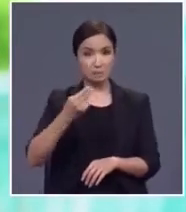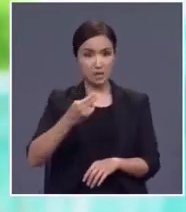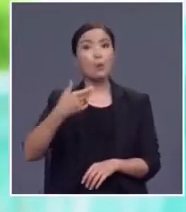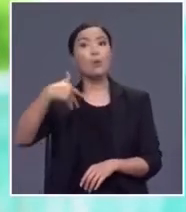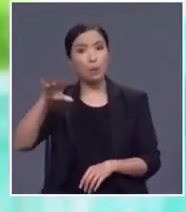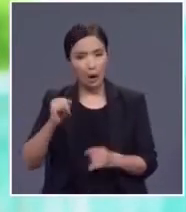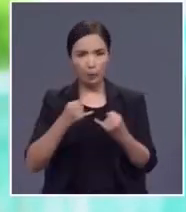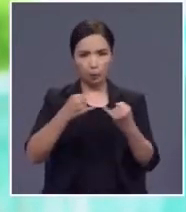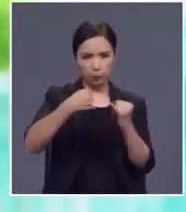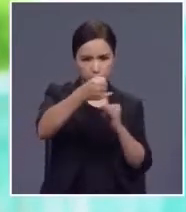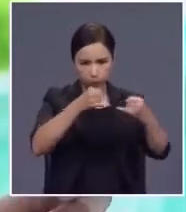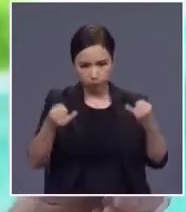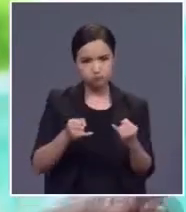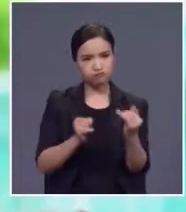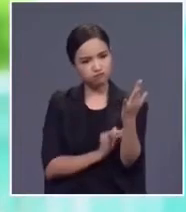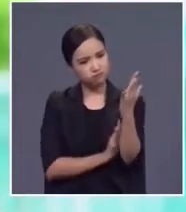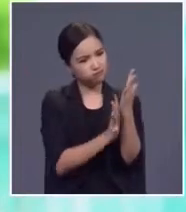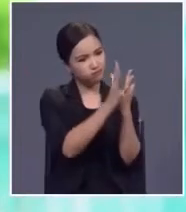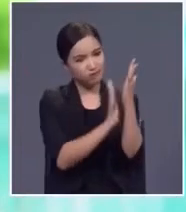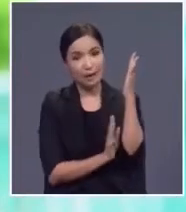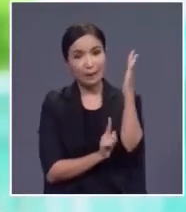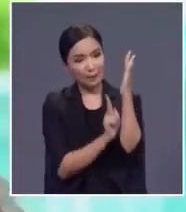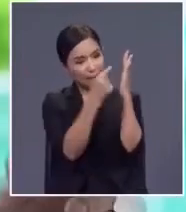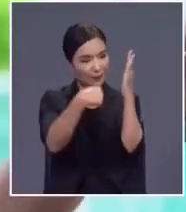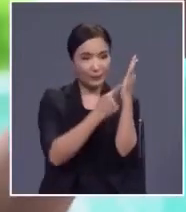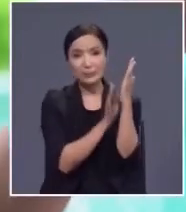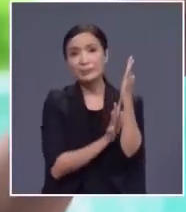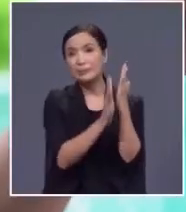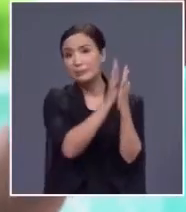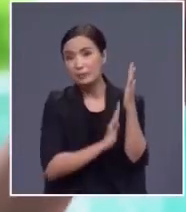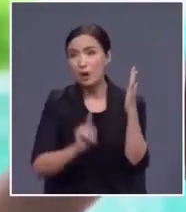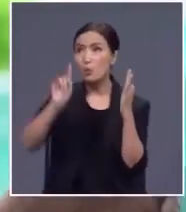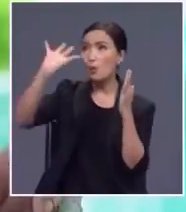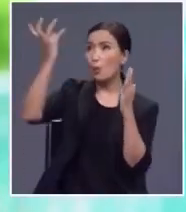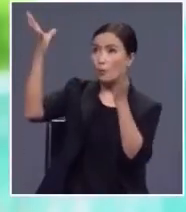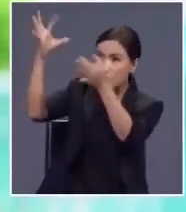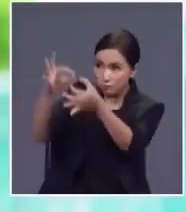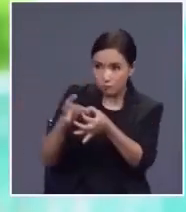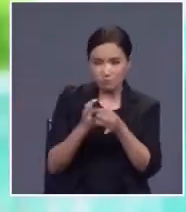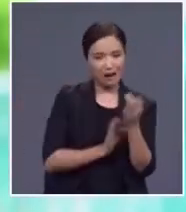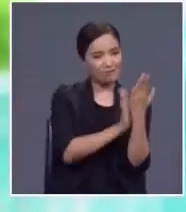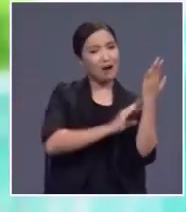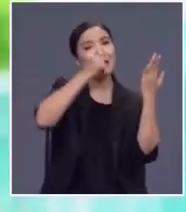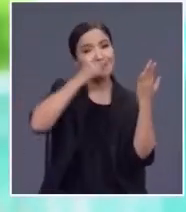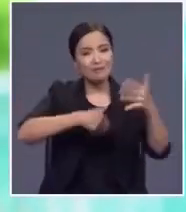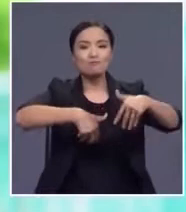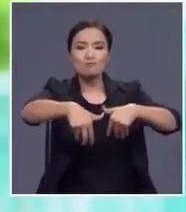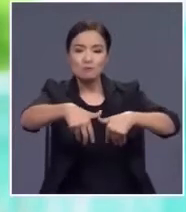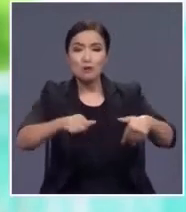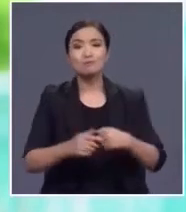านก็จะเป็นการเชื่อมโยงข้อมูลจากประชาคมโลกมาสู่ท้องถิ่นของเราตั้งแต่ชนบ